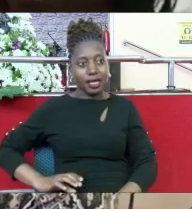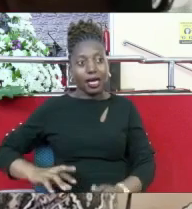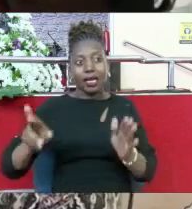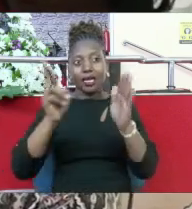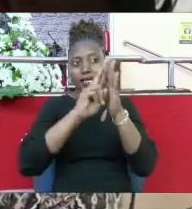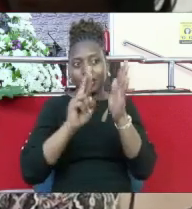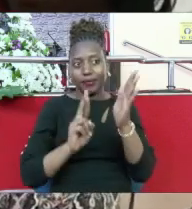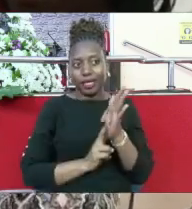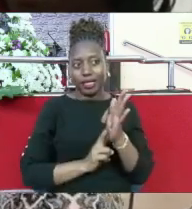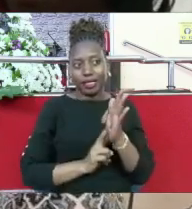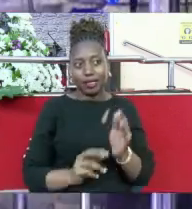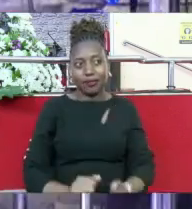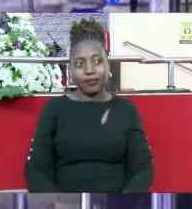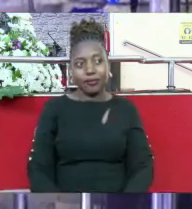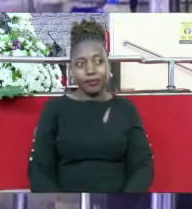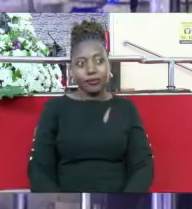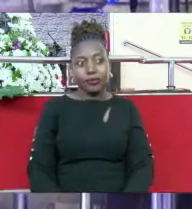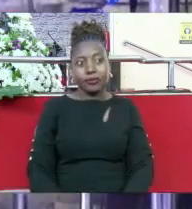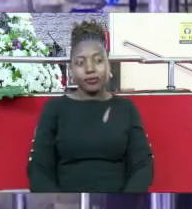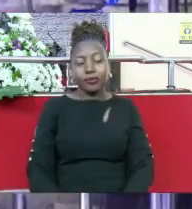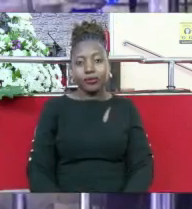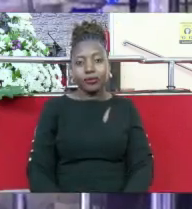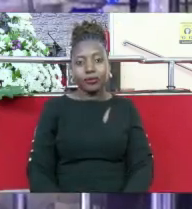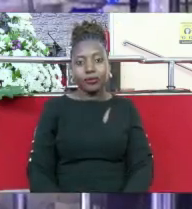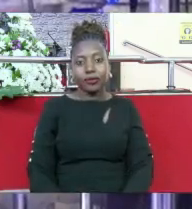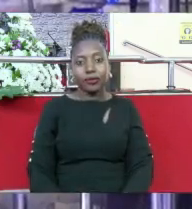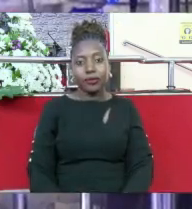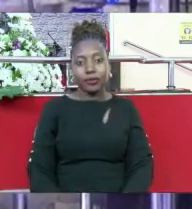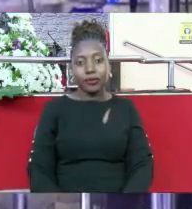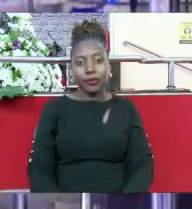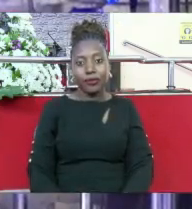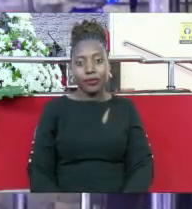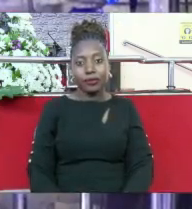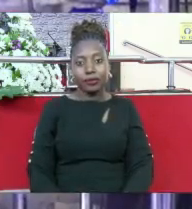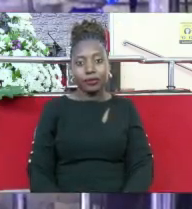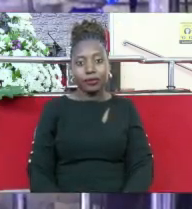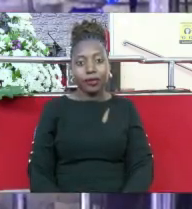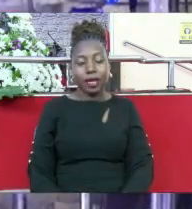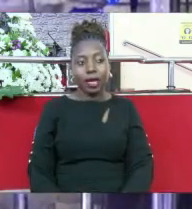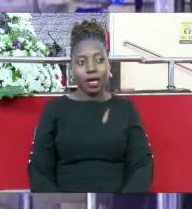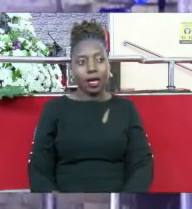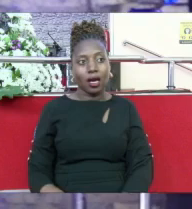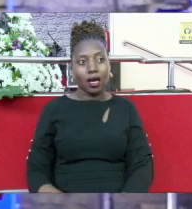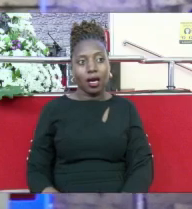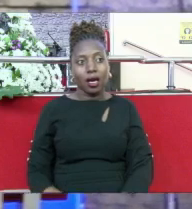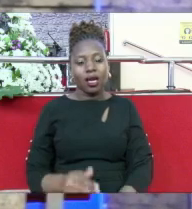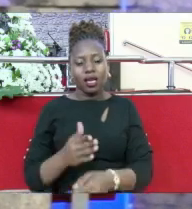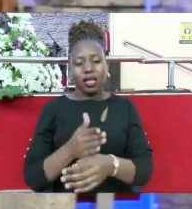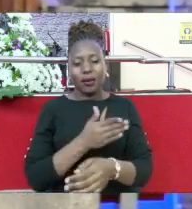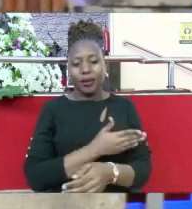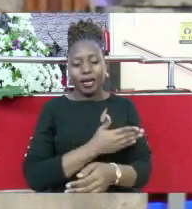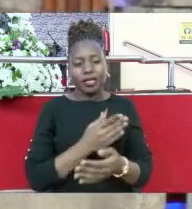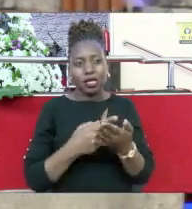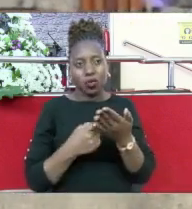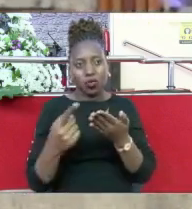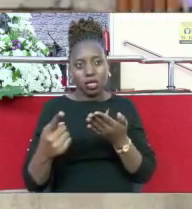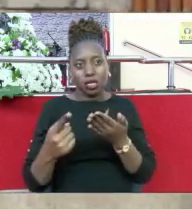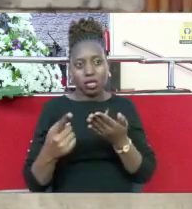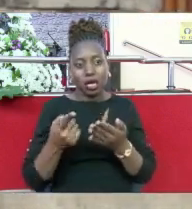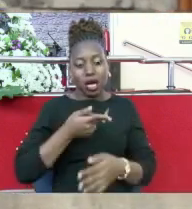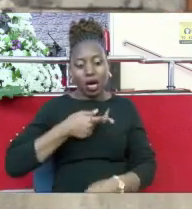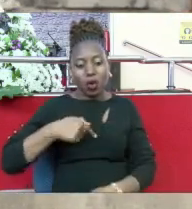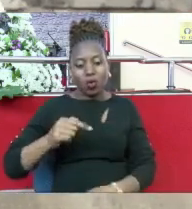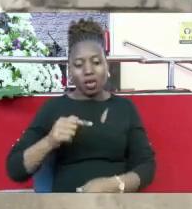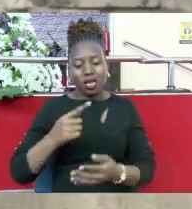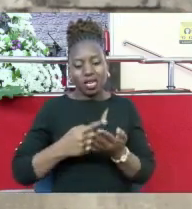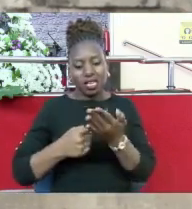juu ya nidhamu za Kikristo. And we have gone through various disciplines the past few weeks. Tumekuwa katika majuma